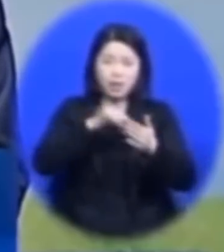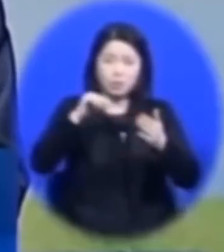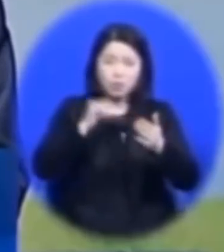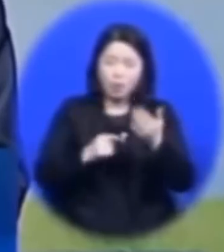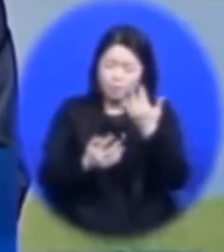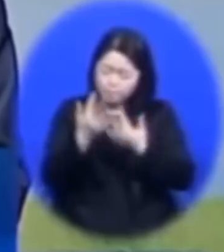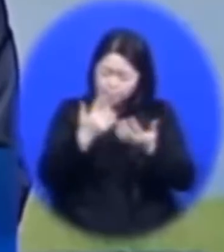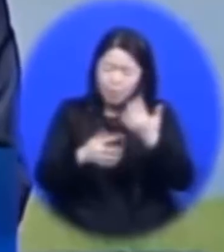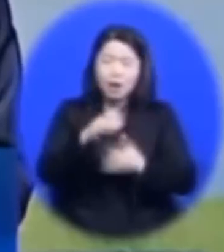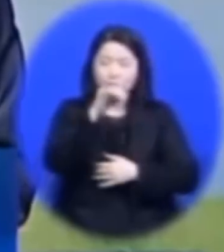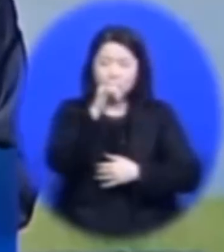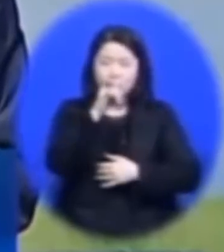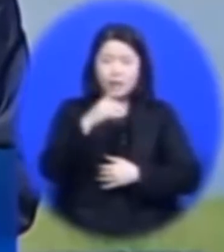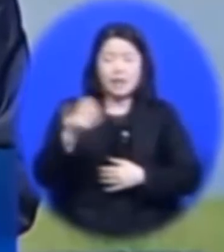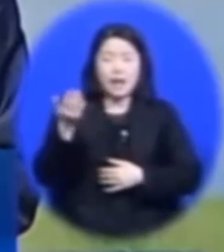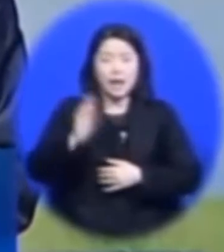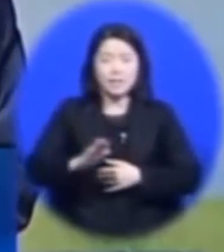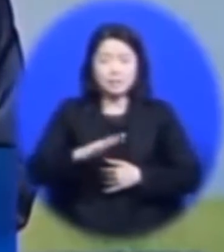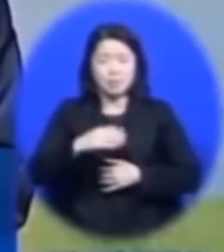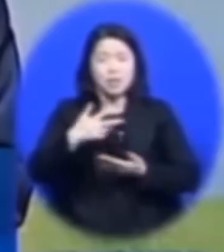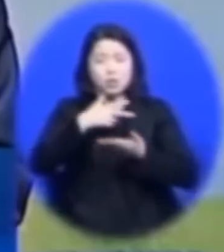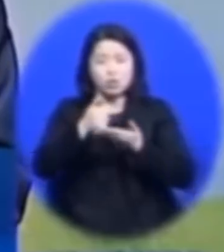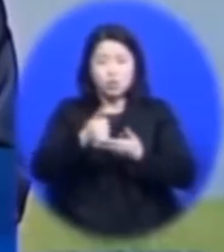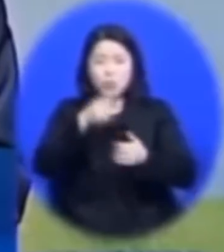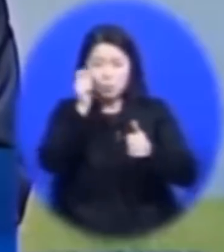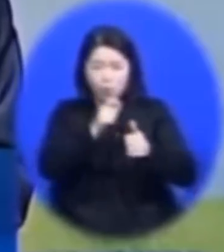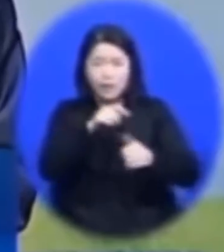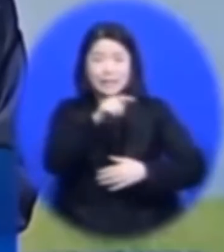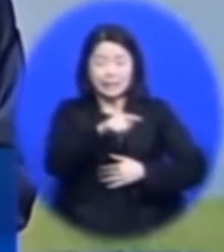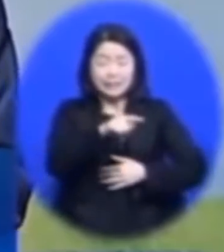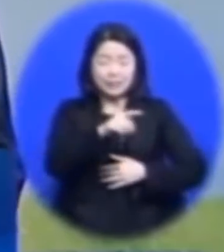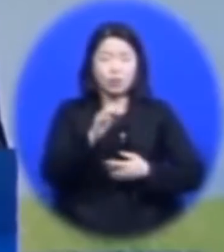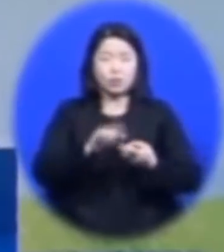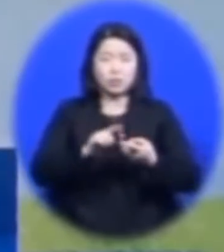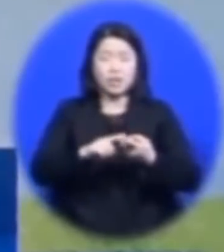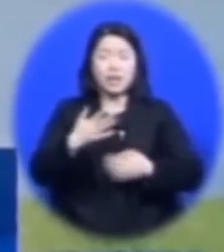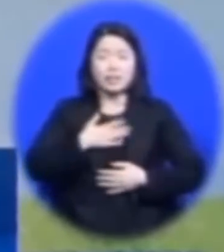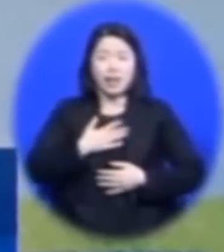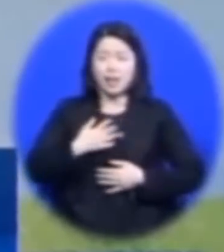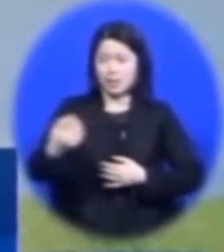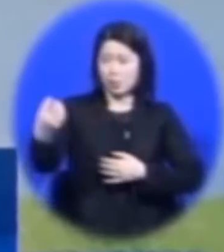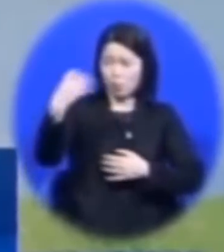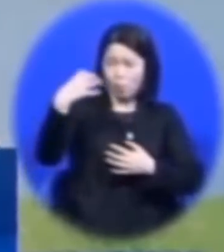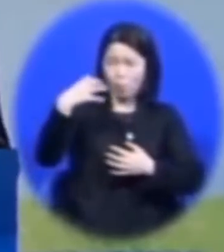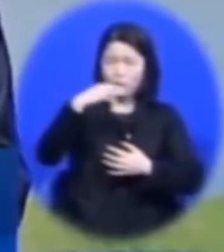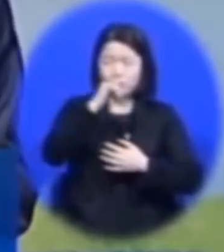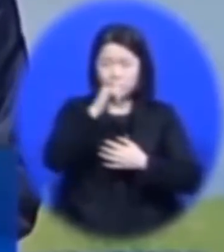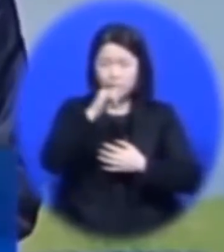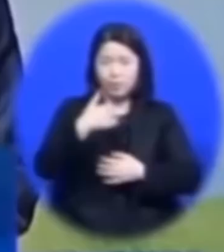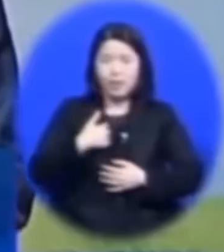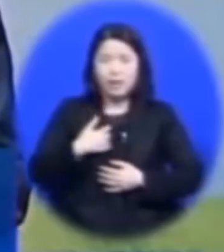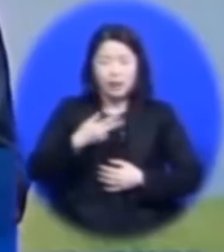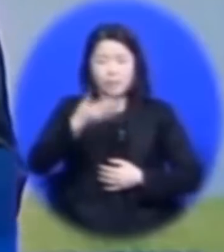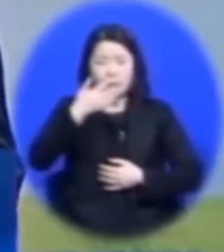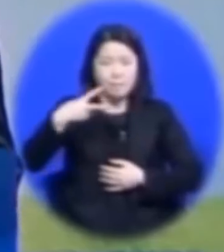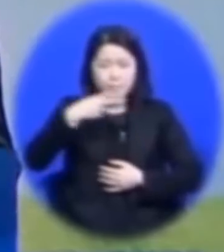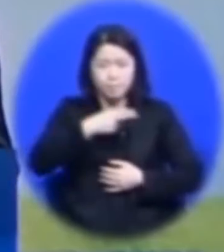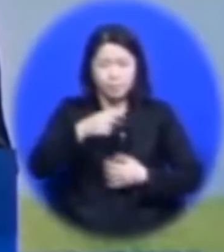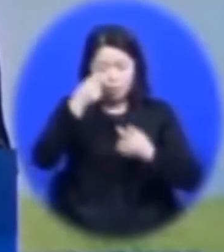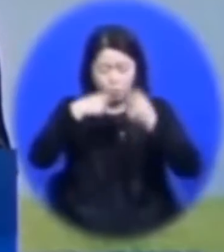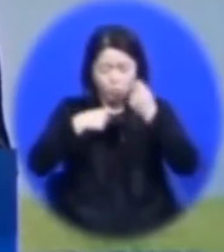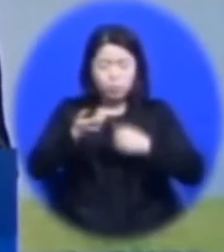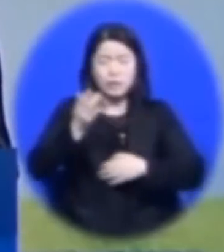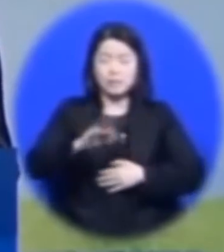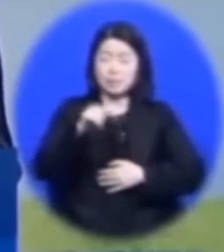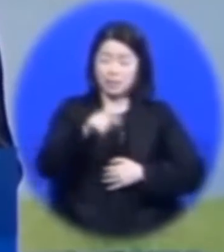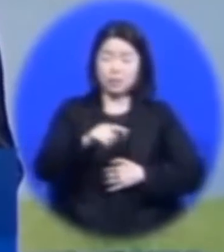있습니다 그러나 주님을 모욕하는 자들의 모욕이 나에게로 쏟아집니다 내가 금식하면서 우려 쓰나 그것이